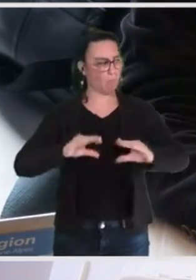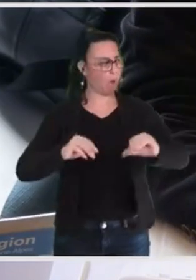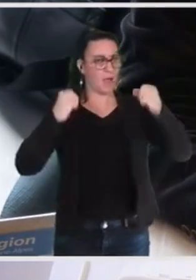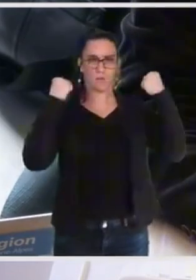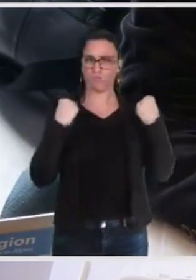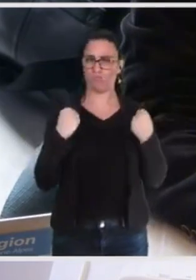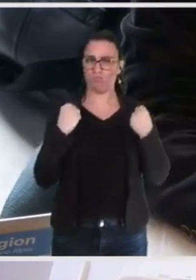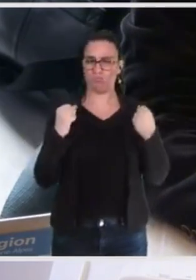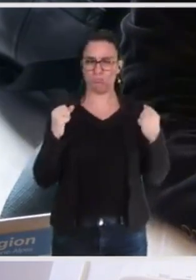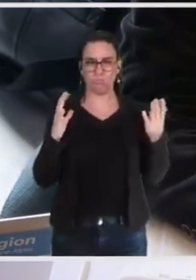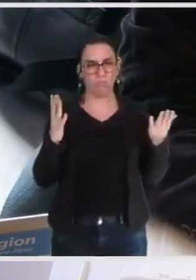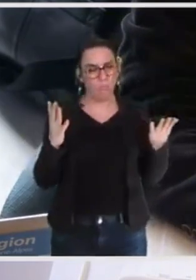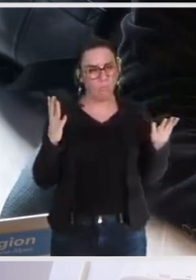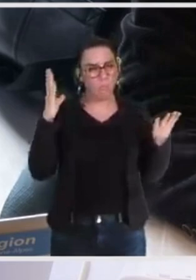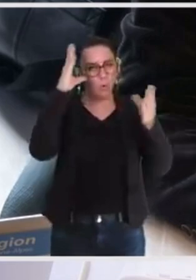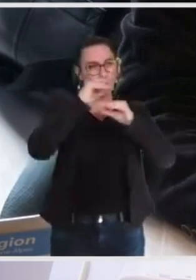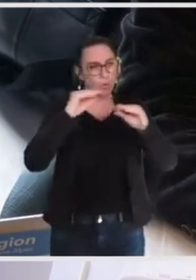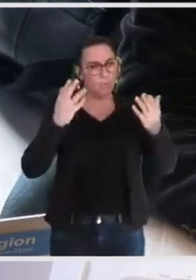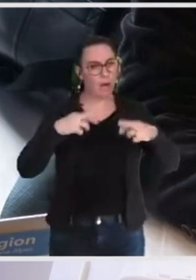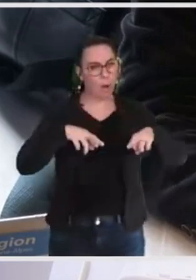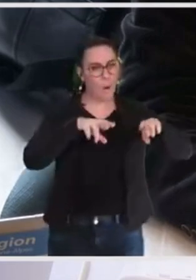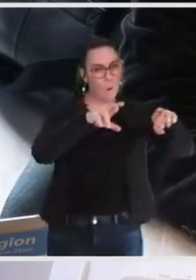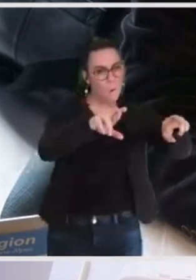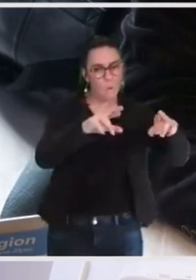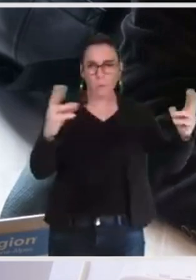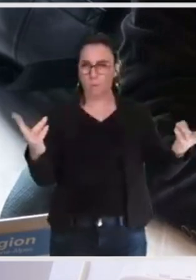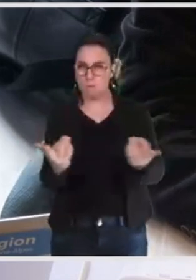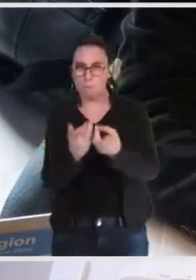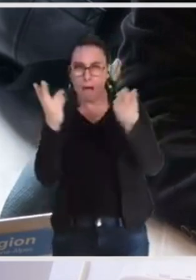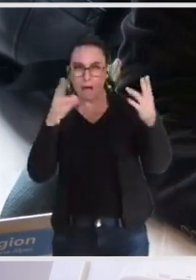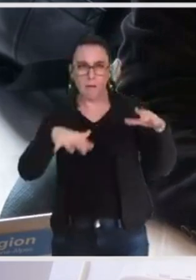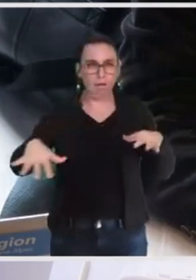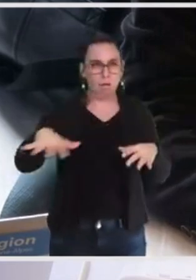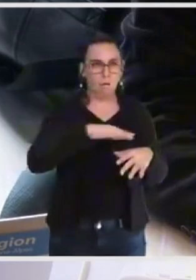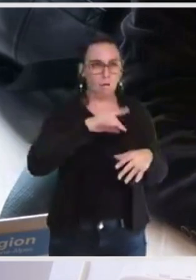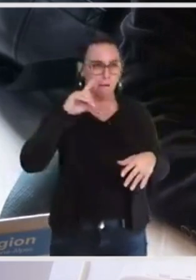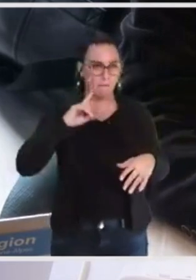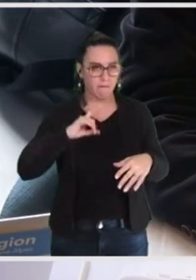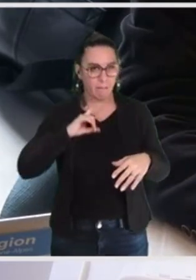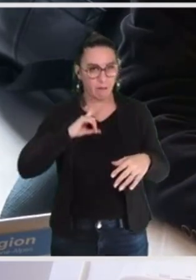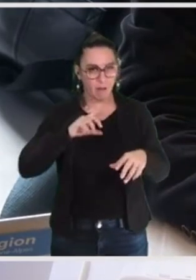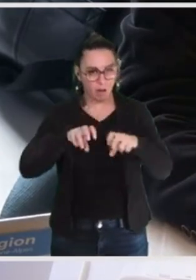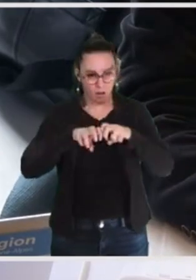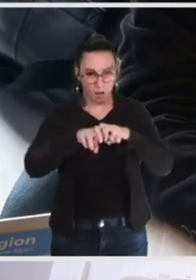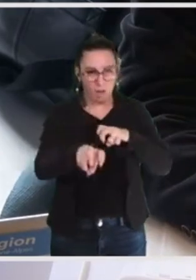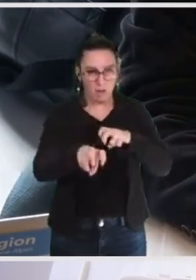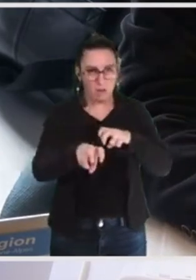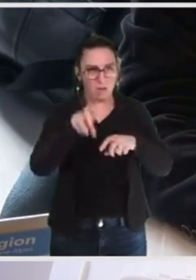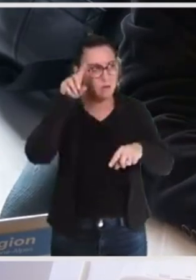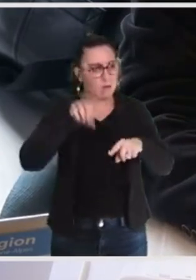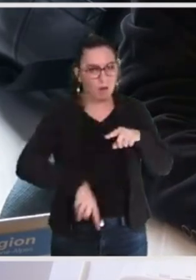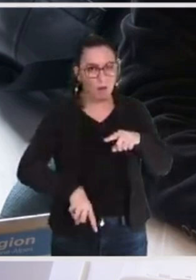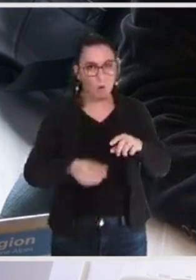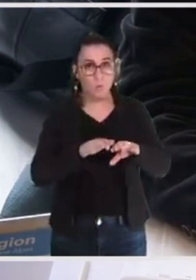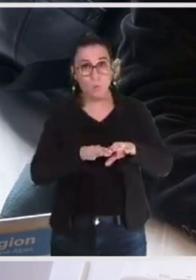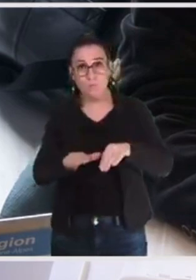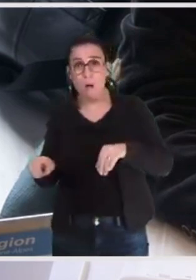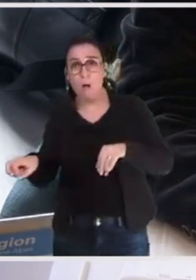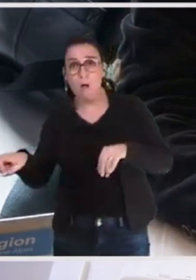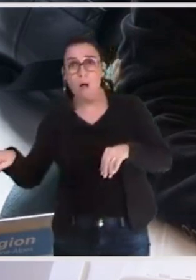rappelle quand même qu'il y a des rues, il y a des parcs où les femmes ne peuvent plus y mettre les pieds quand même, elles les